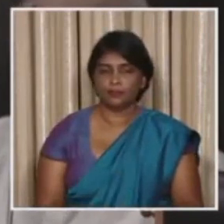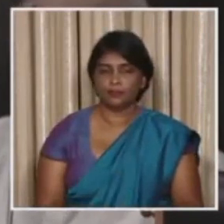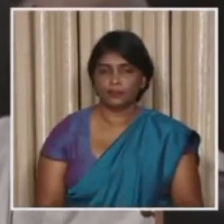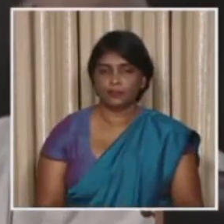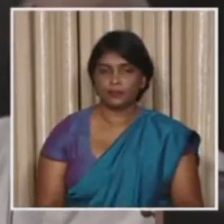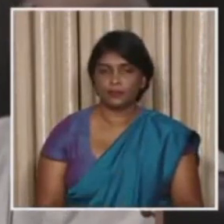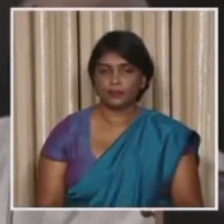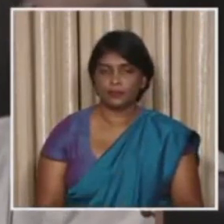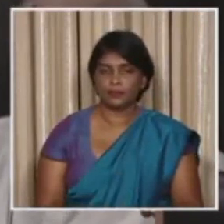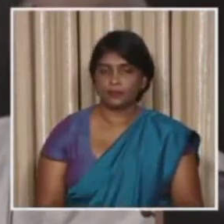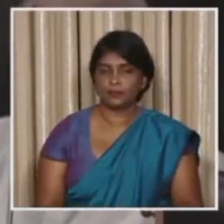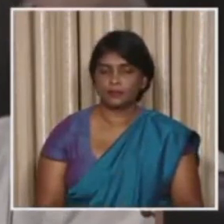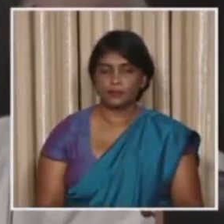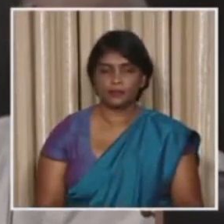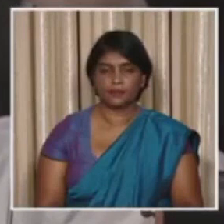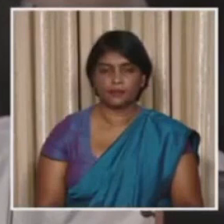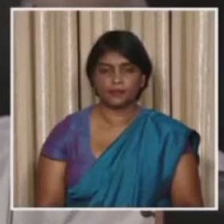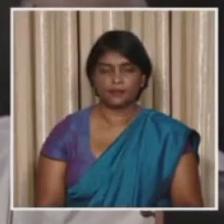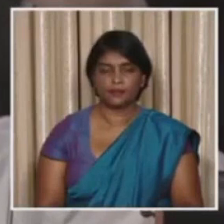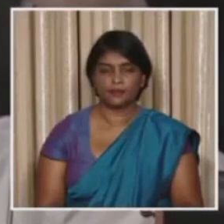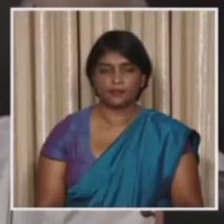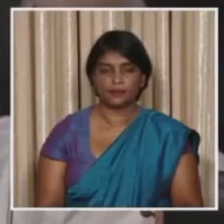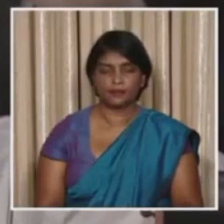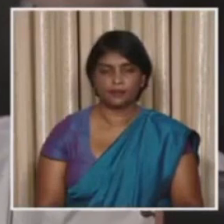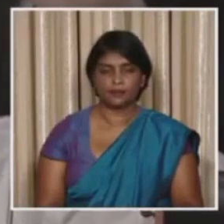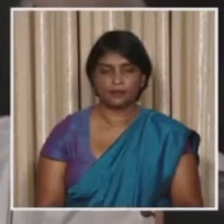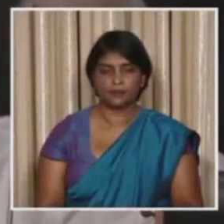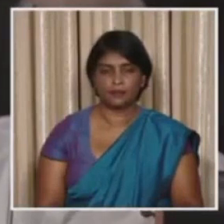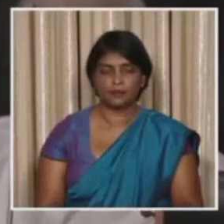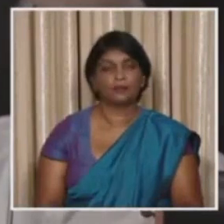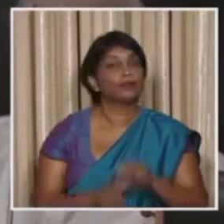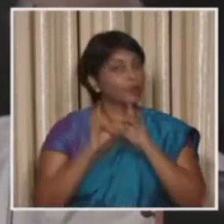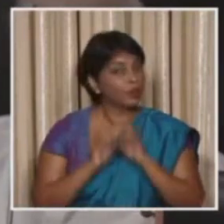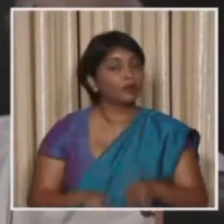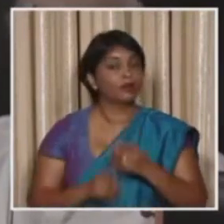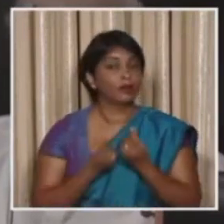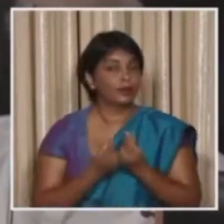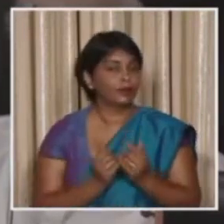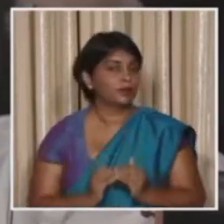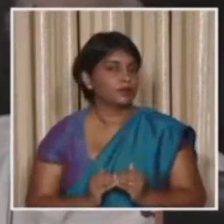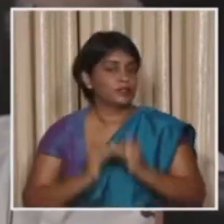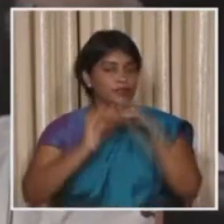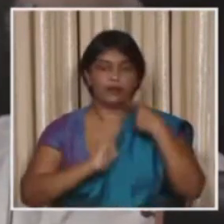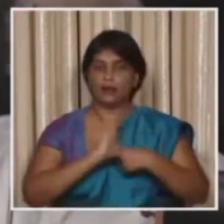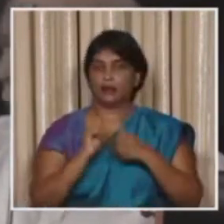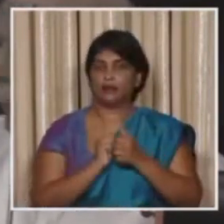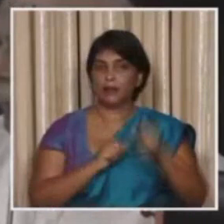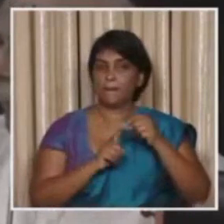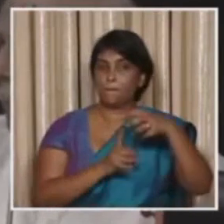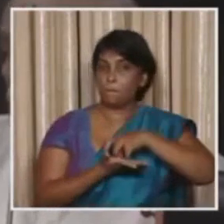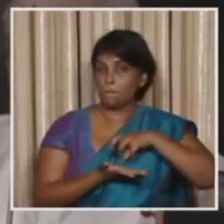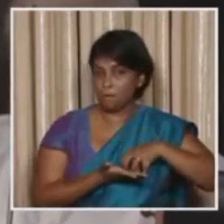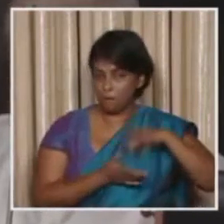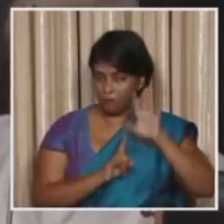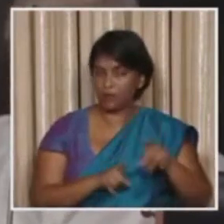පරිච්ඡේදයක්. මේ අප ශීඝ්‍ර ආර්ථික සංවර්ධනයක් ලබා ගත යුතු කාලයක්. එවන් ශීඝ්‍ර සංවර්ධනයක් දැන්ට ක්‍රියාත්මක වන පළාත් සභා